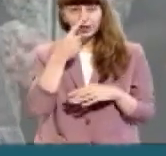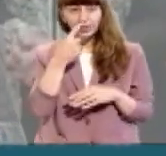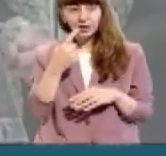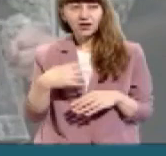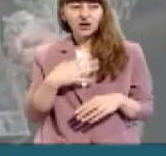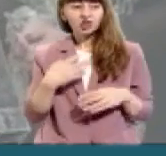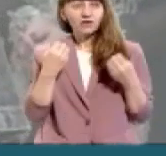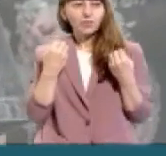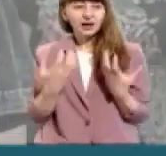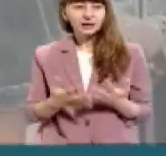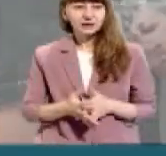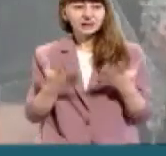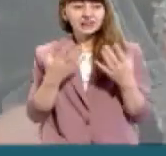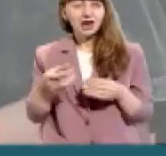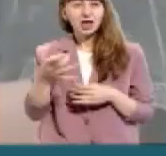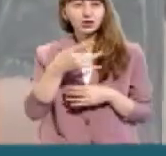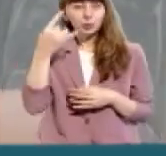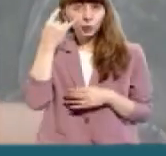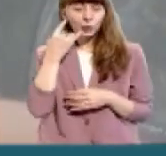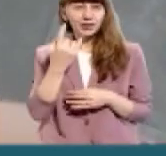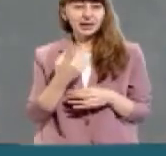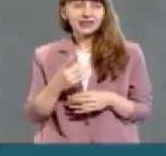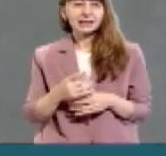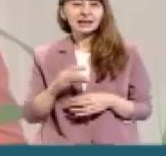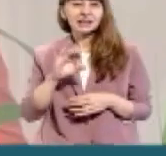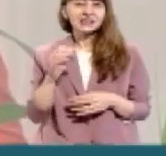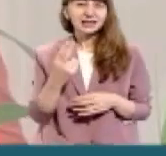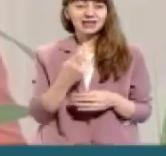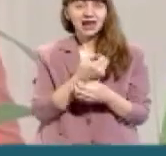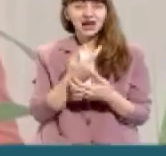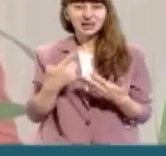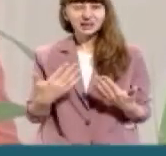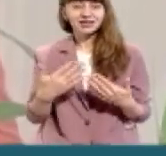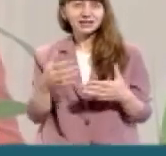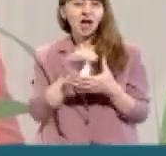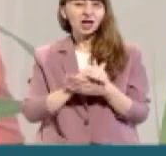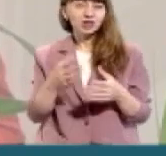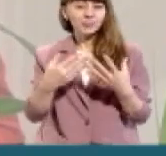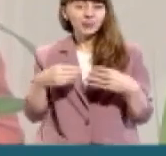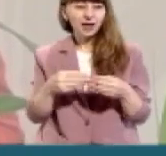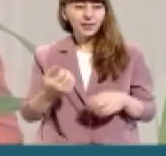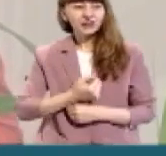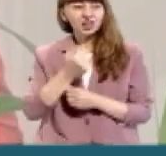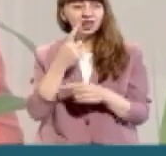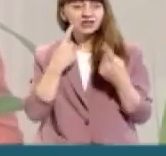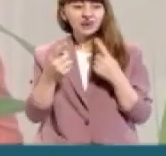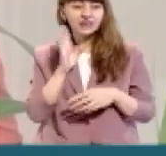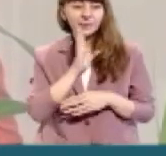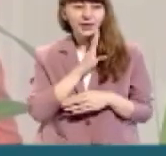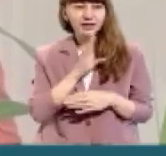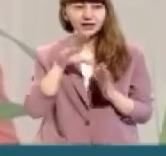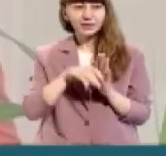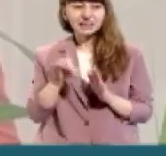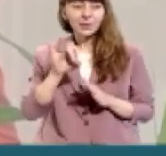преддверии особого праздника – Дня Республики. Интернациональный союз пришли поддержать представители Совета матерей при Ассамблее